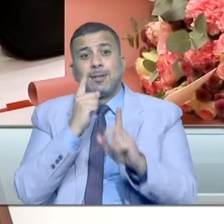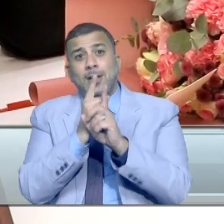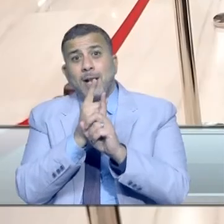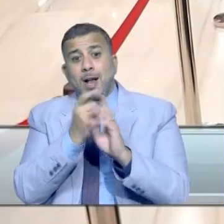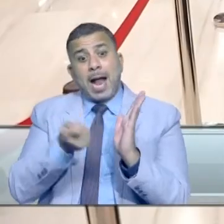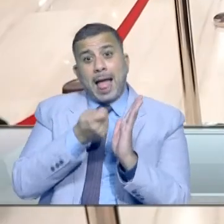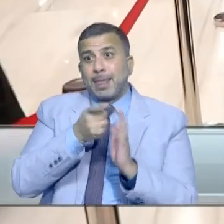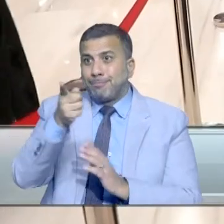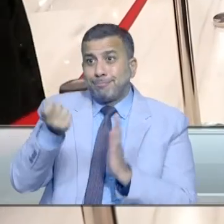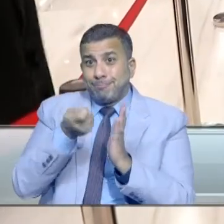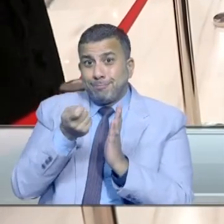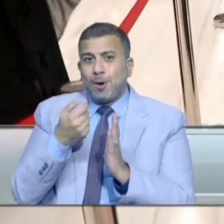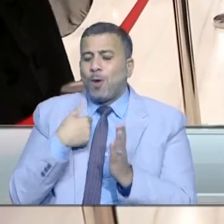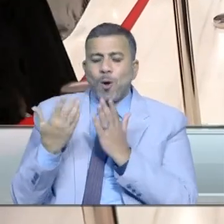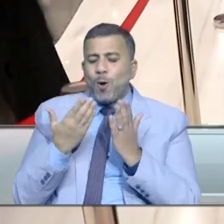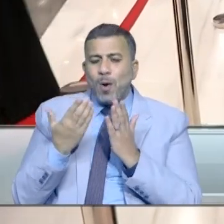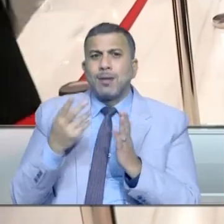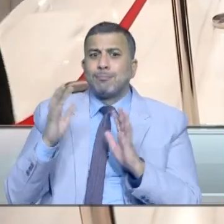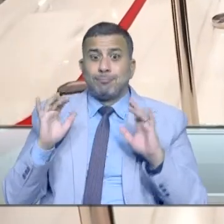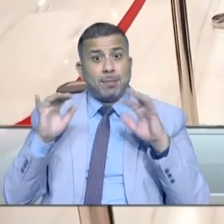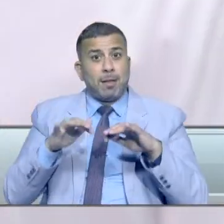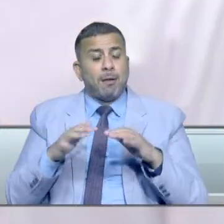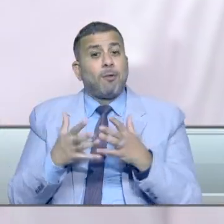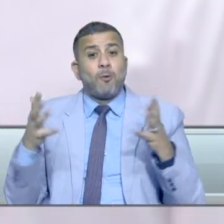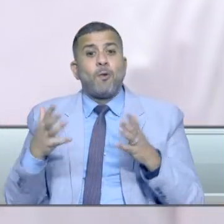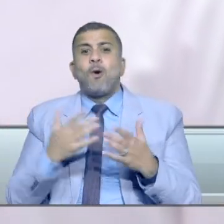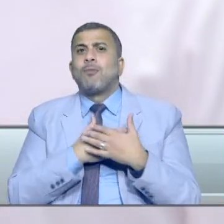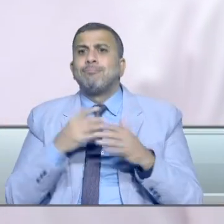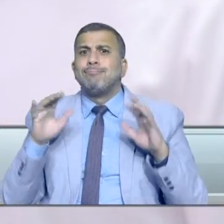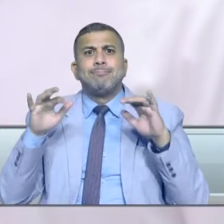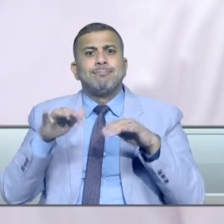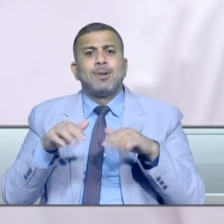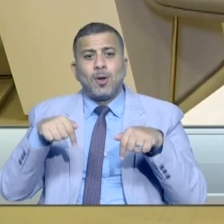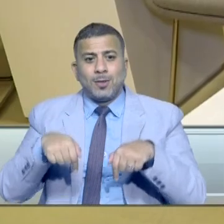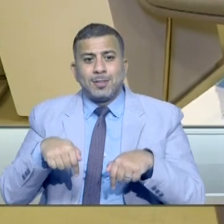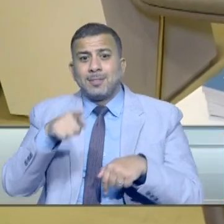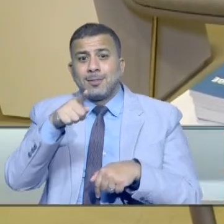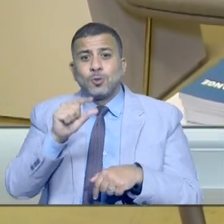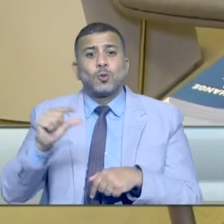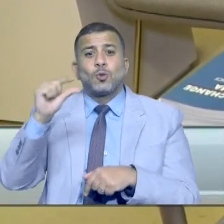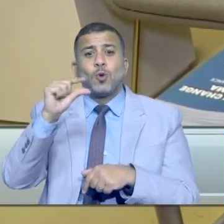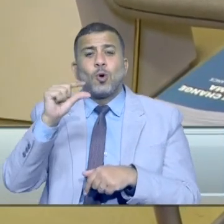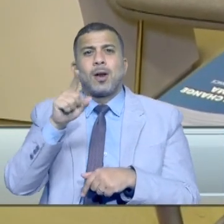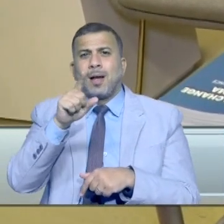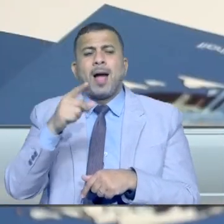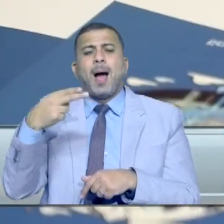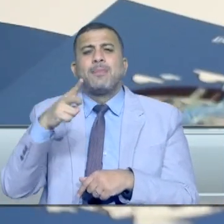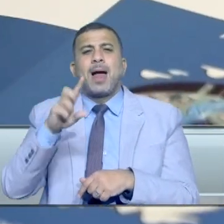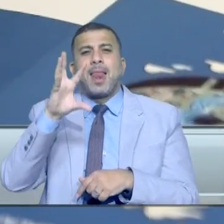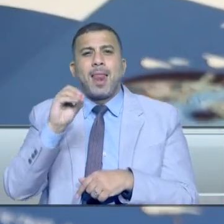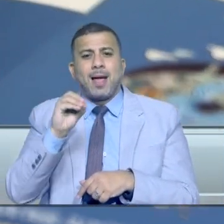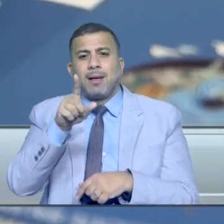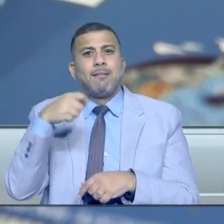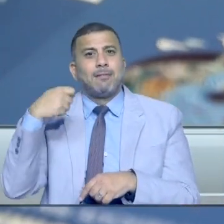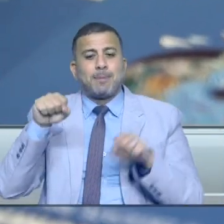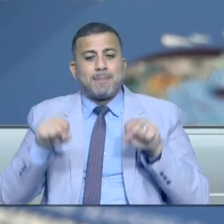والكتاب، إذ تشهد هذه الزاوية حضورا لافتا من زوار المعرض. فهنا يوقع معالي الدكتور عبد الله بالحيف النعيمي رئيس